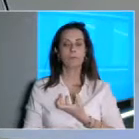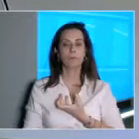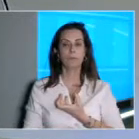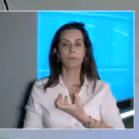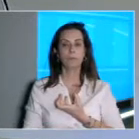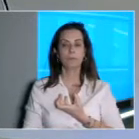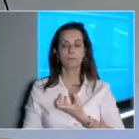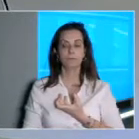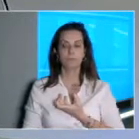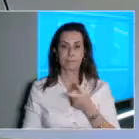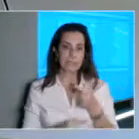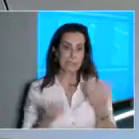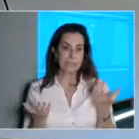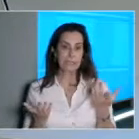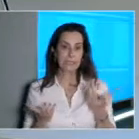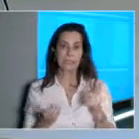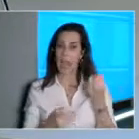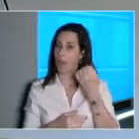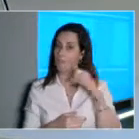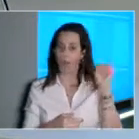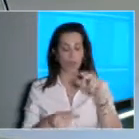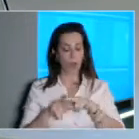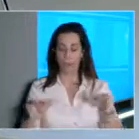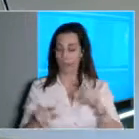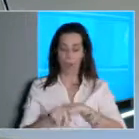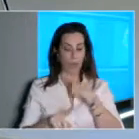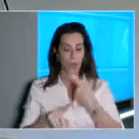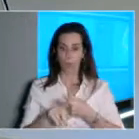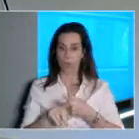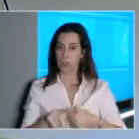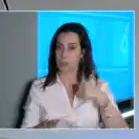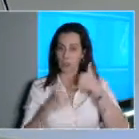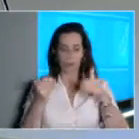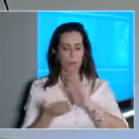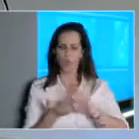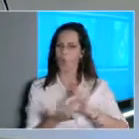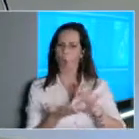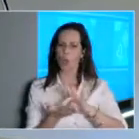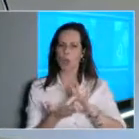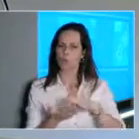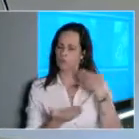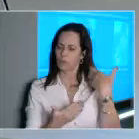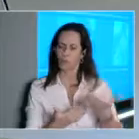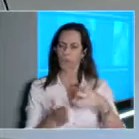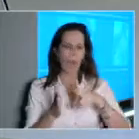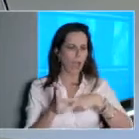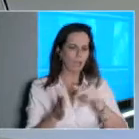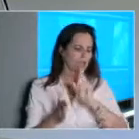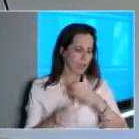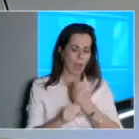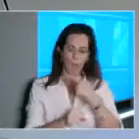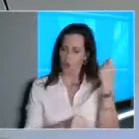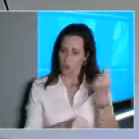הראשית. סוג של הפרה של הסטטוס קוו, כי עד היום שר העבודה והרווחה היה פשוט חותם, מסמיך את הרכבת או מי שזה לא